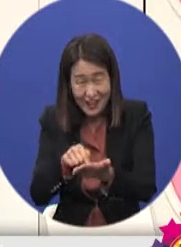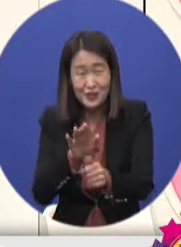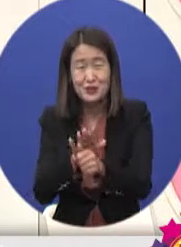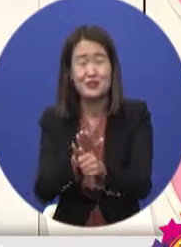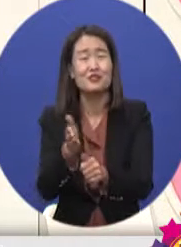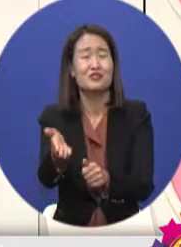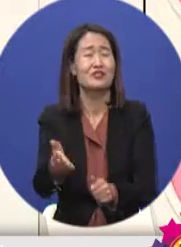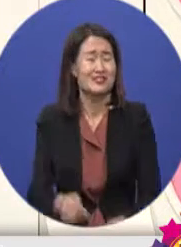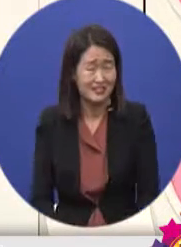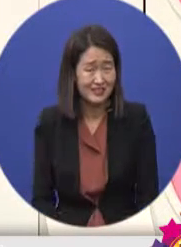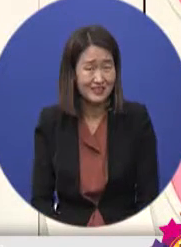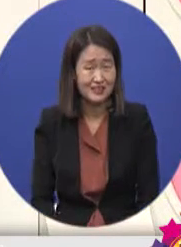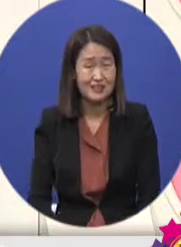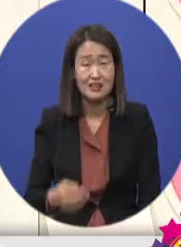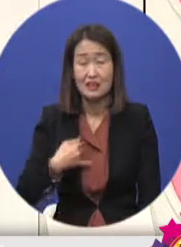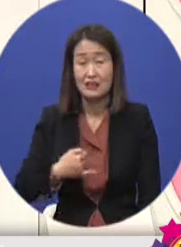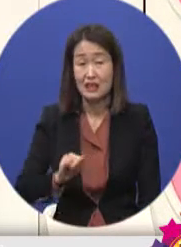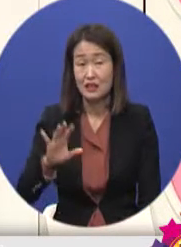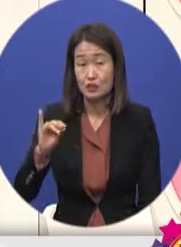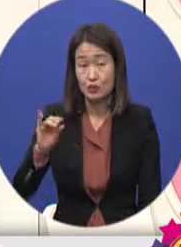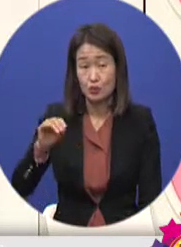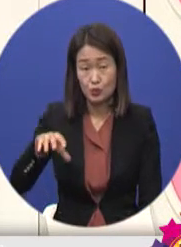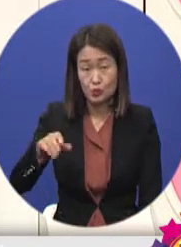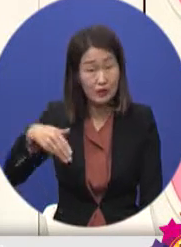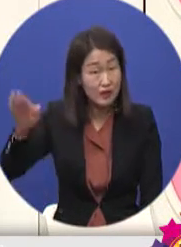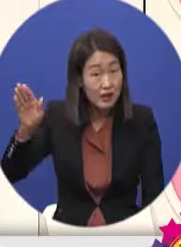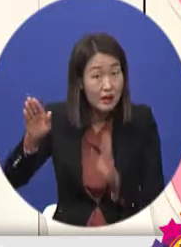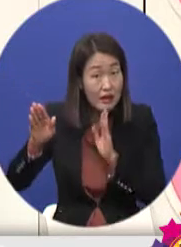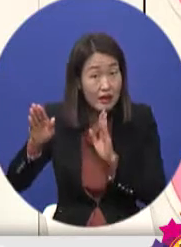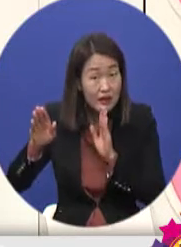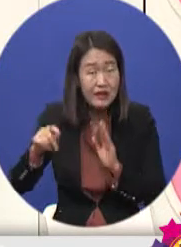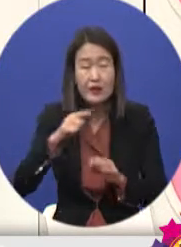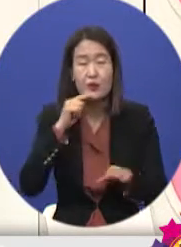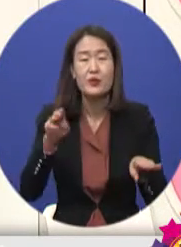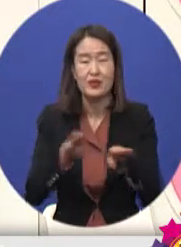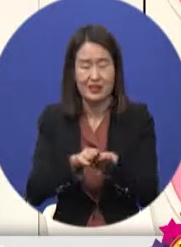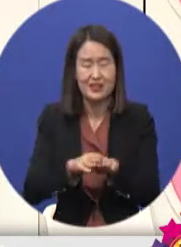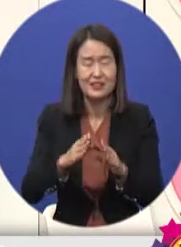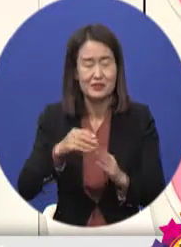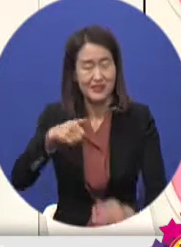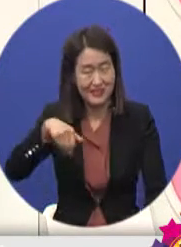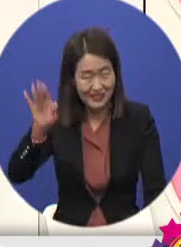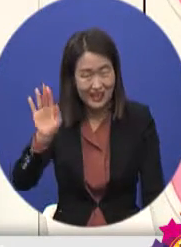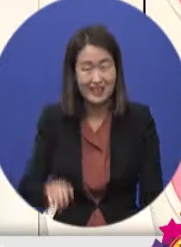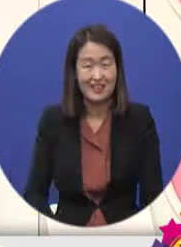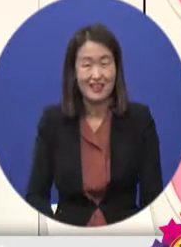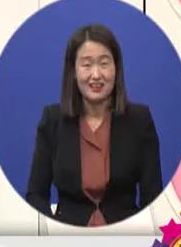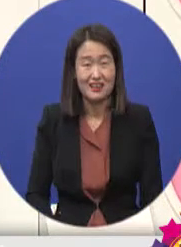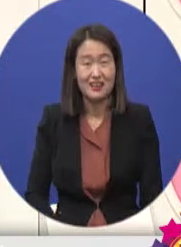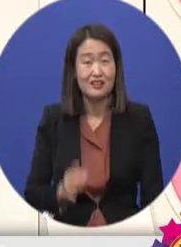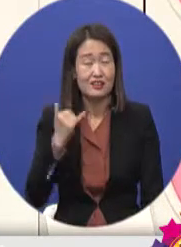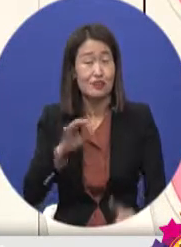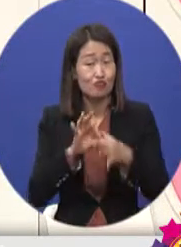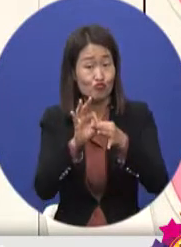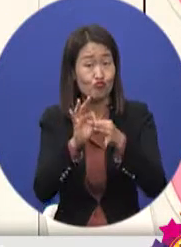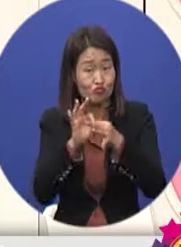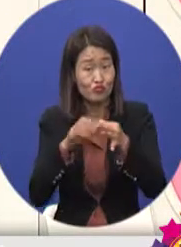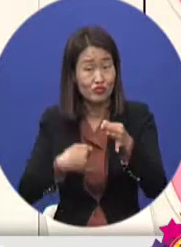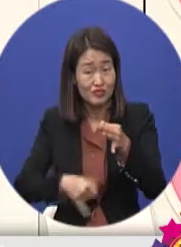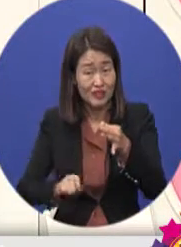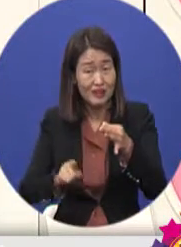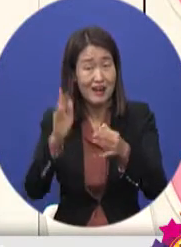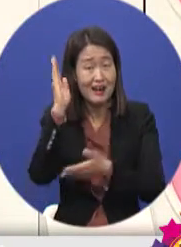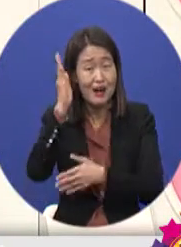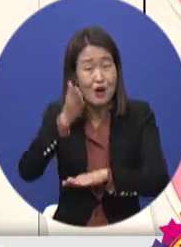그랬군요. 막내딸님은 이제 암사동으로 가셨고요? 네, 저 일요일 날 올라갔어요. 이제. 네, 전화 연결해준 따님한테 한마디 하면서